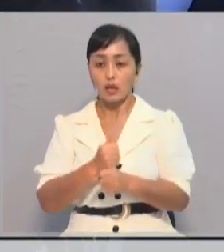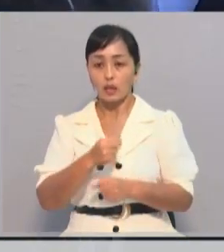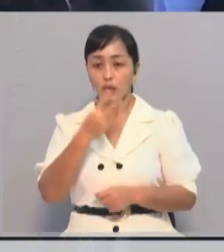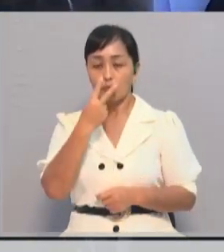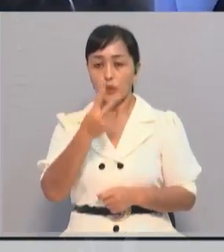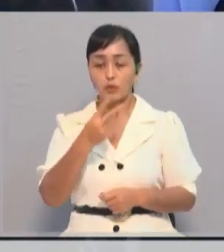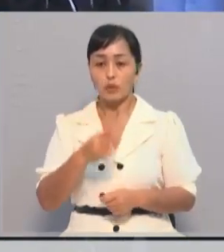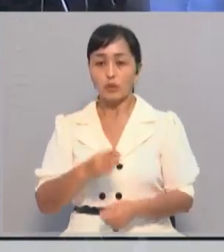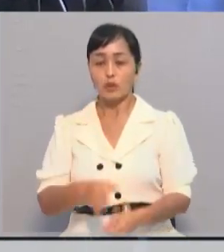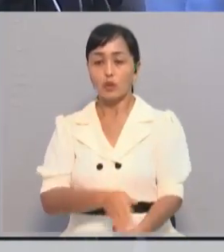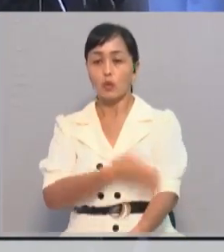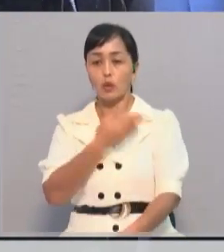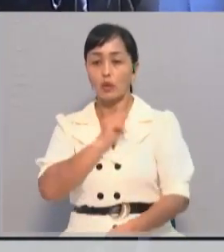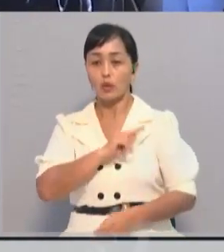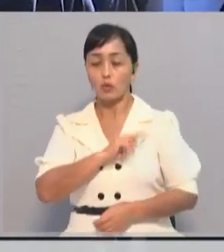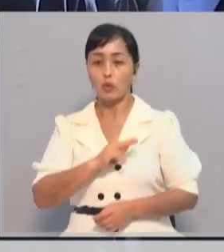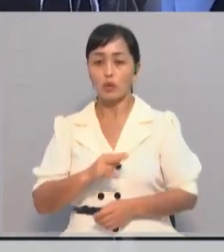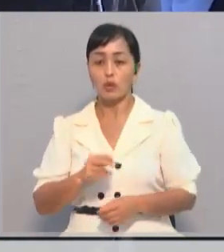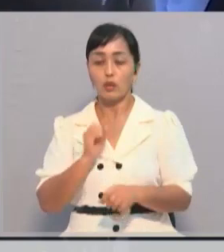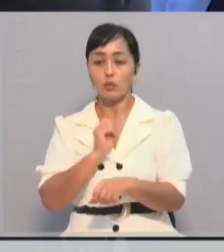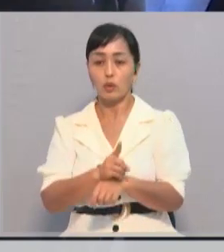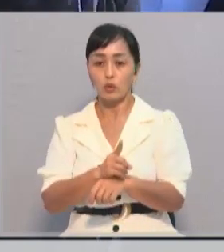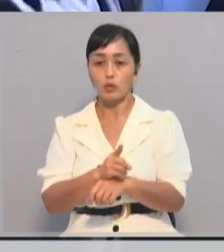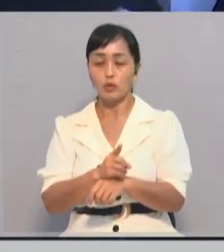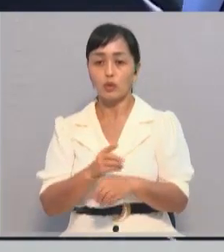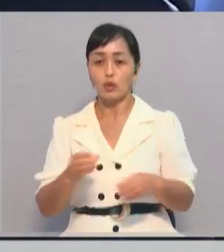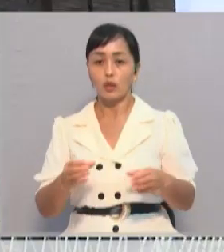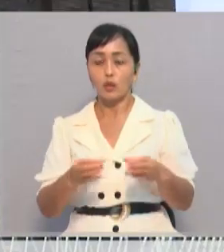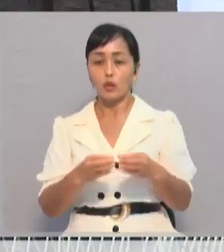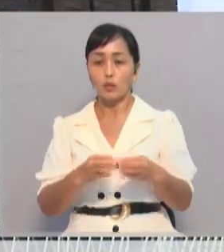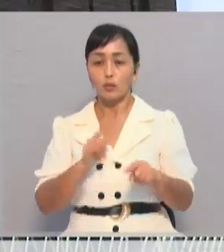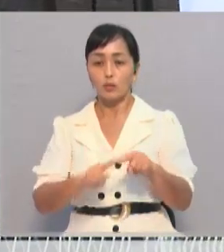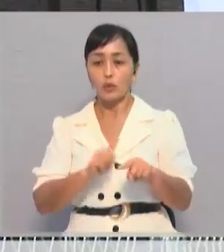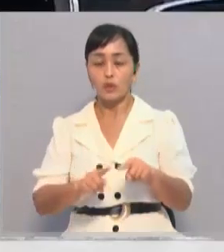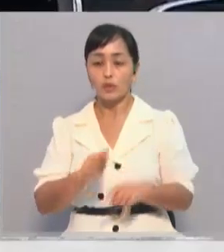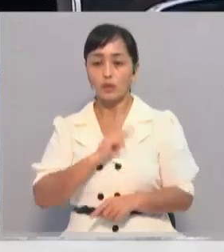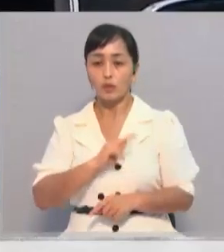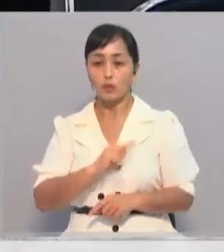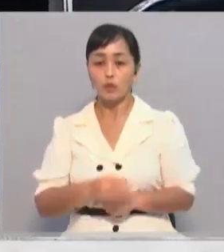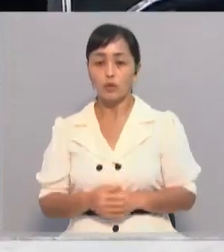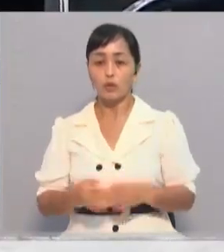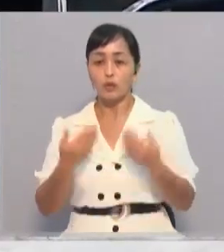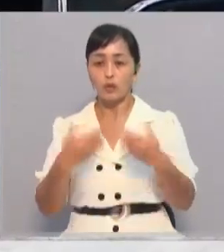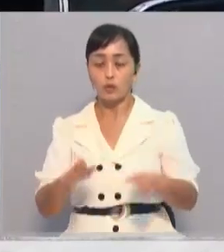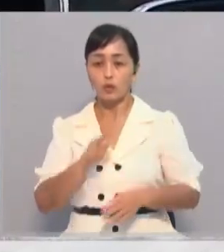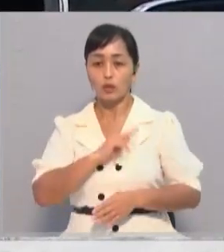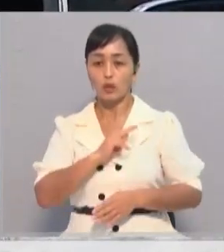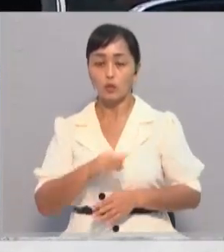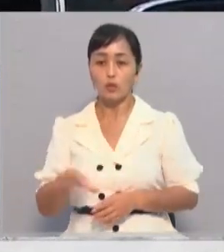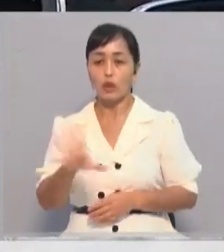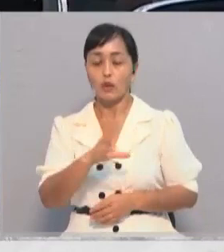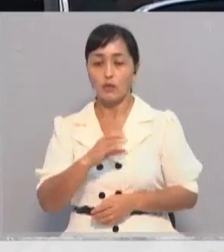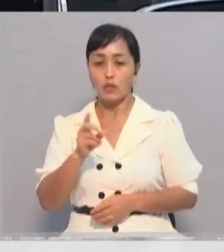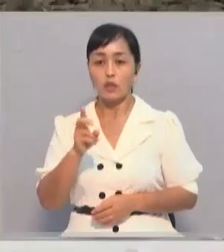за медленность строительных работ и поручил генподрядчику активизировать работу. Руководителям госорганов поручено